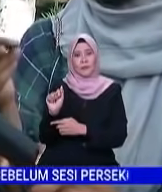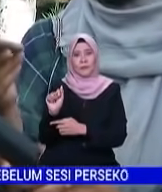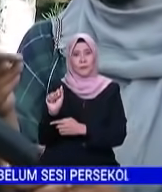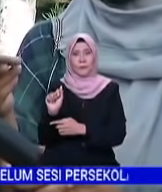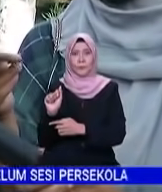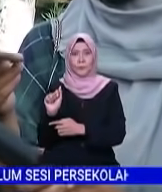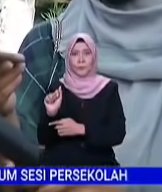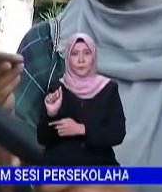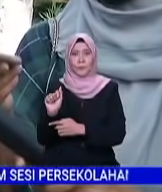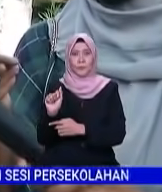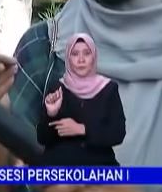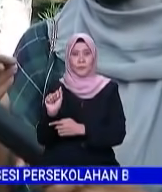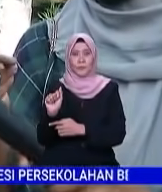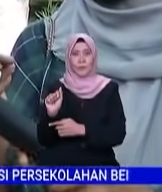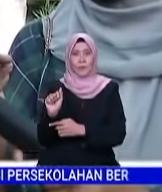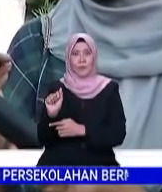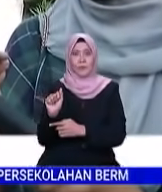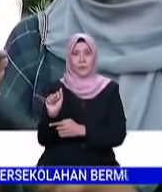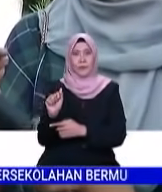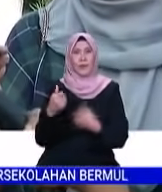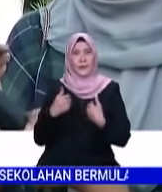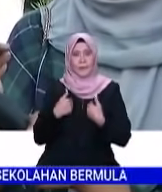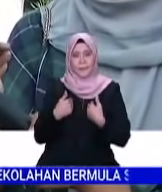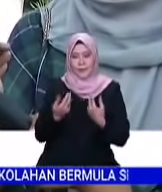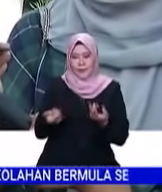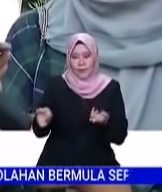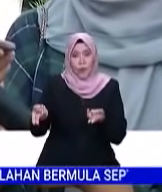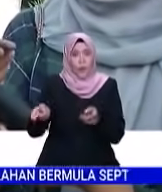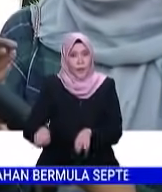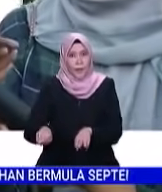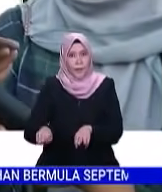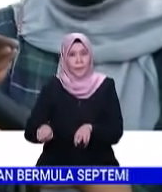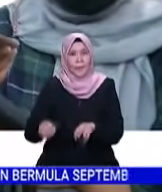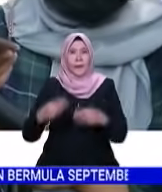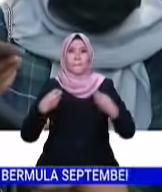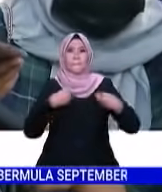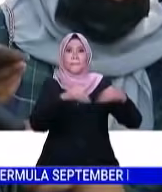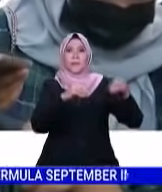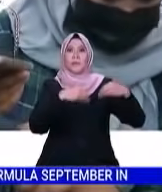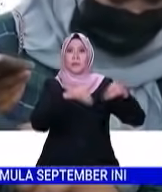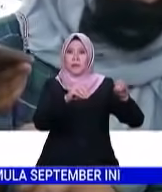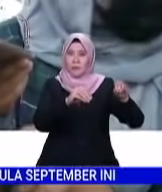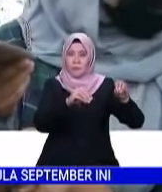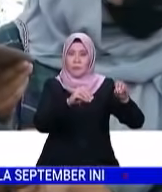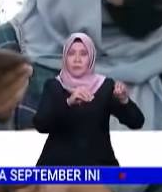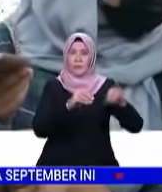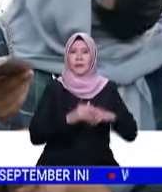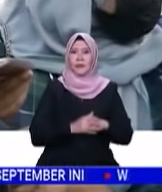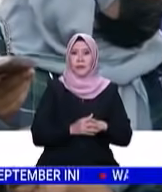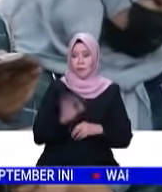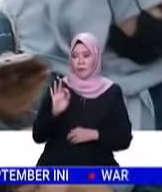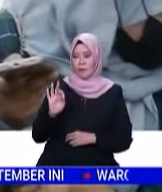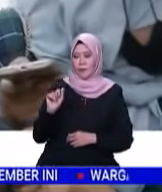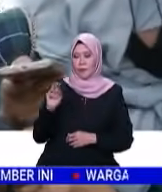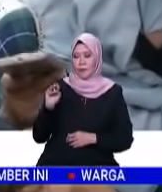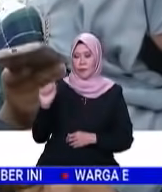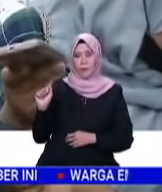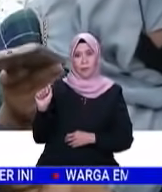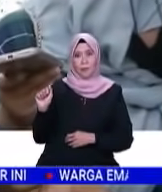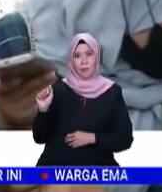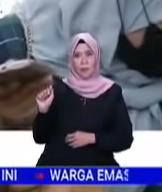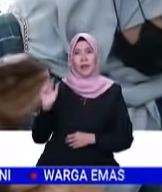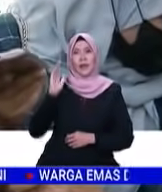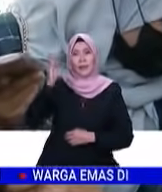ada satu kontrak pemasaran. Maknanya farmer akan